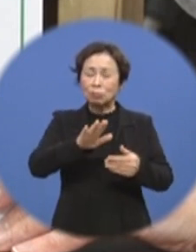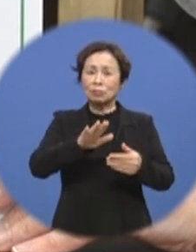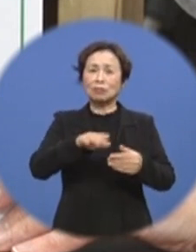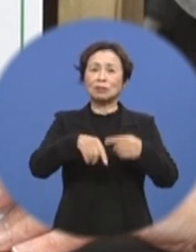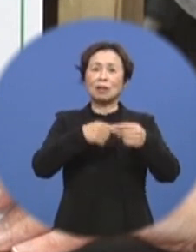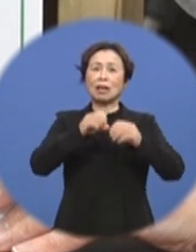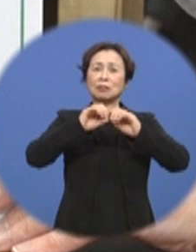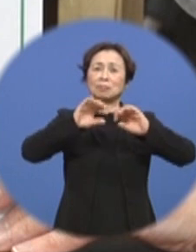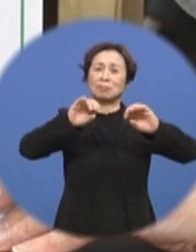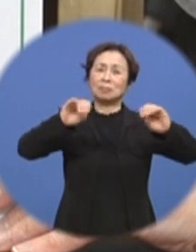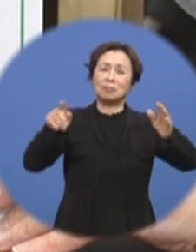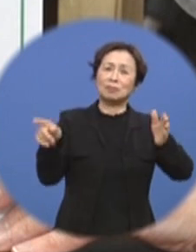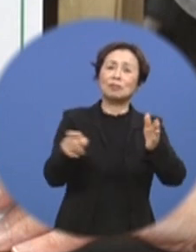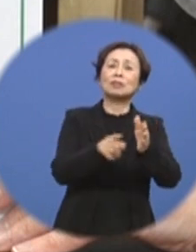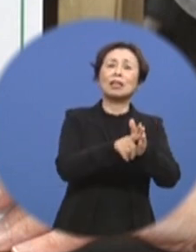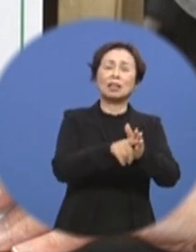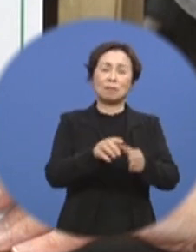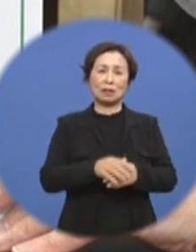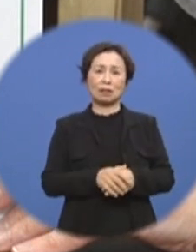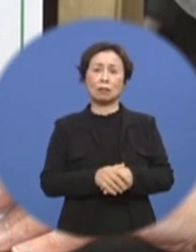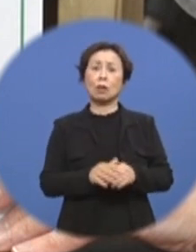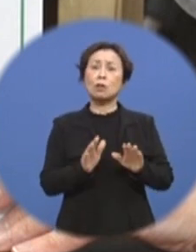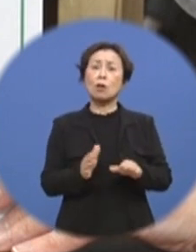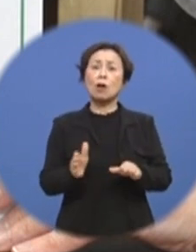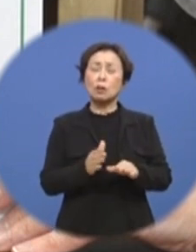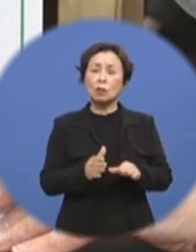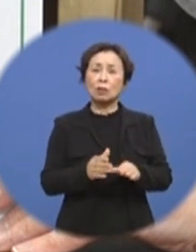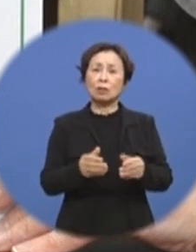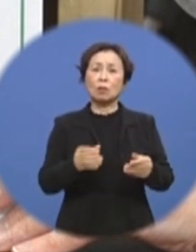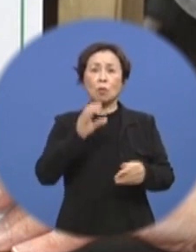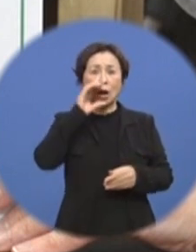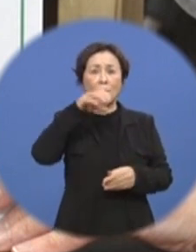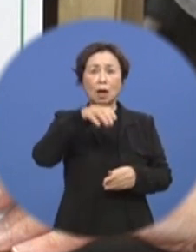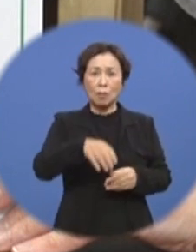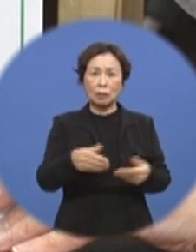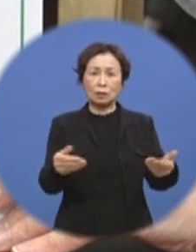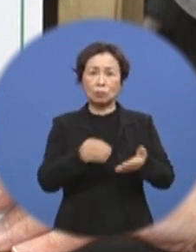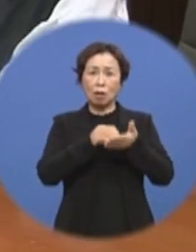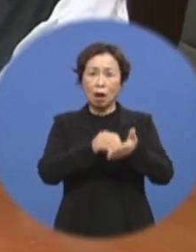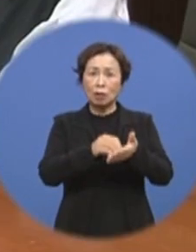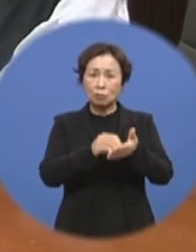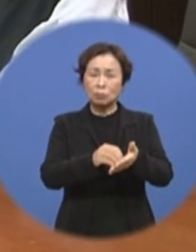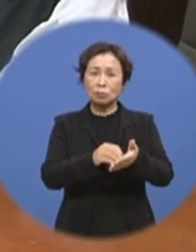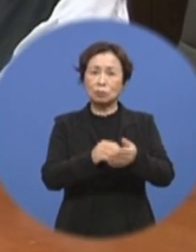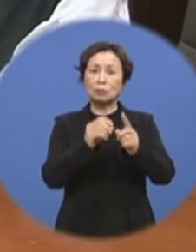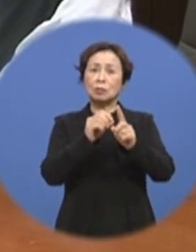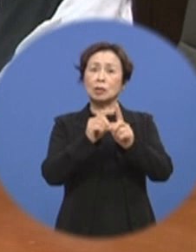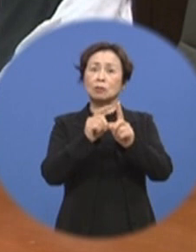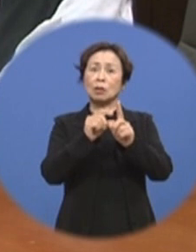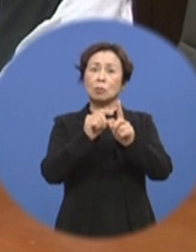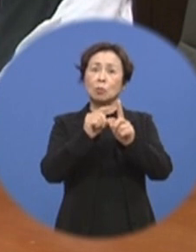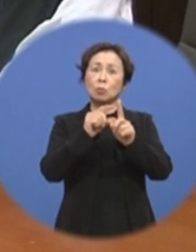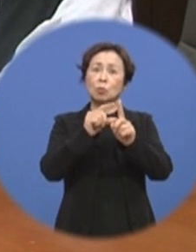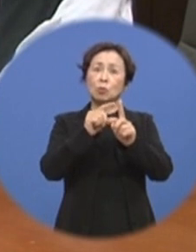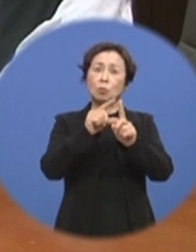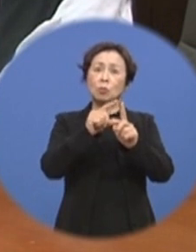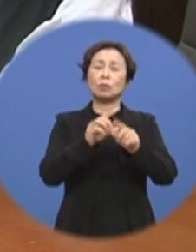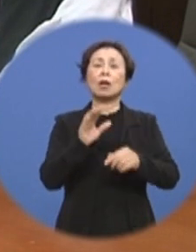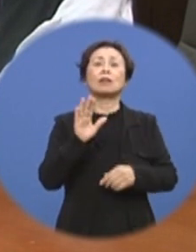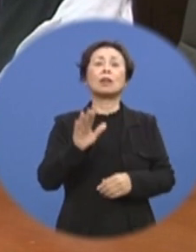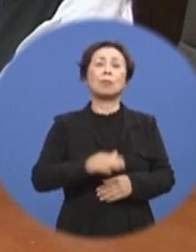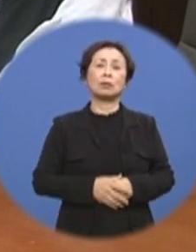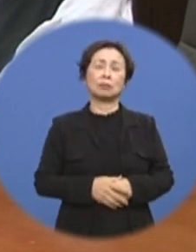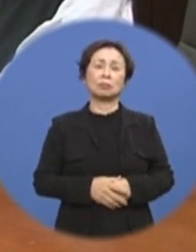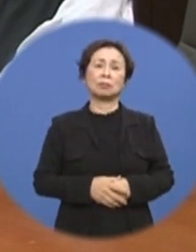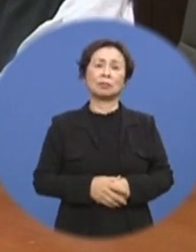結構ね和歌山への就職率って上がってきているんですよじわじわとでだけどそれについて